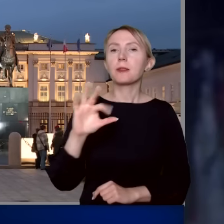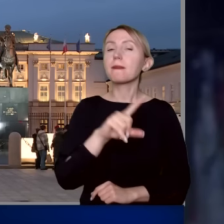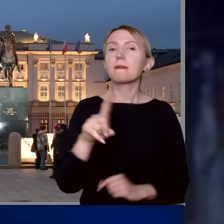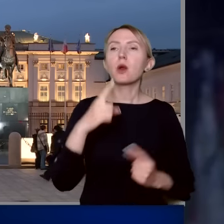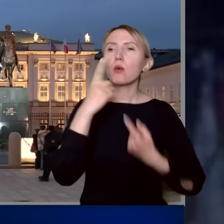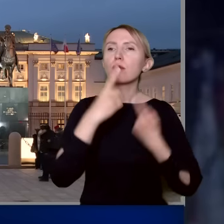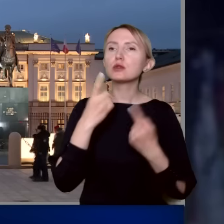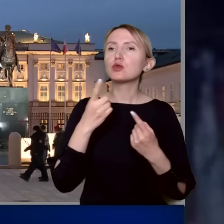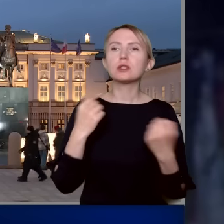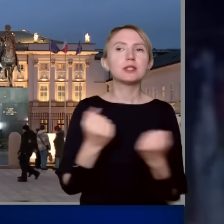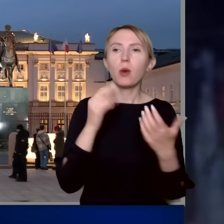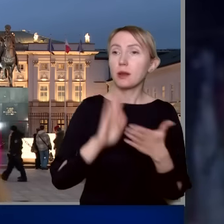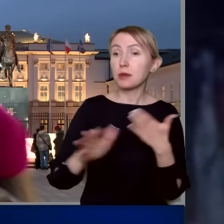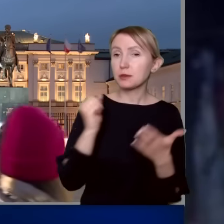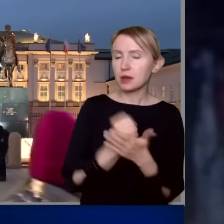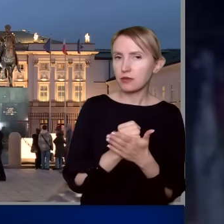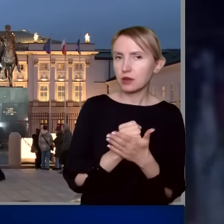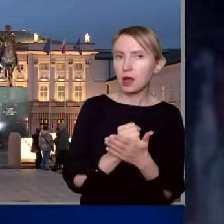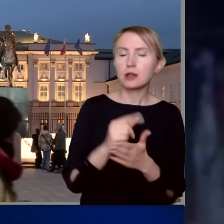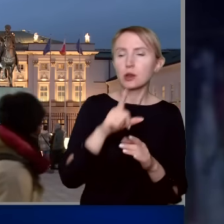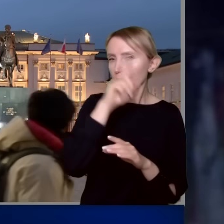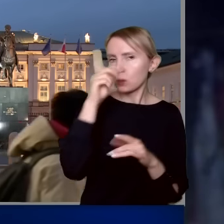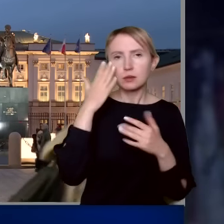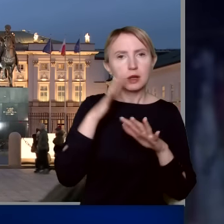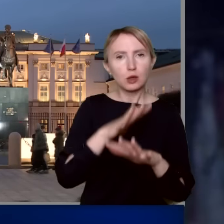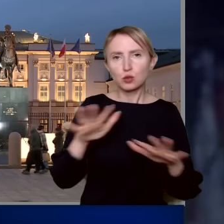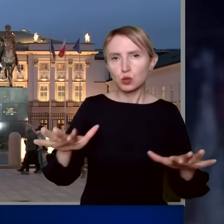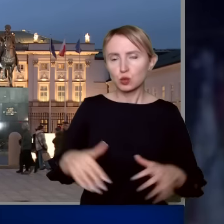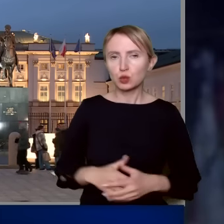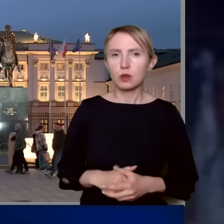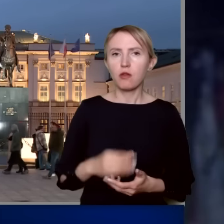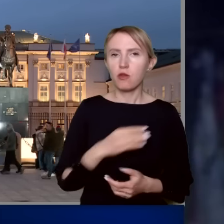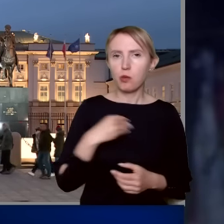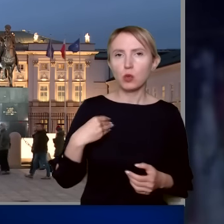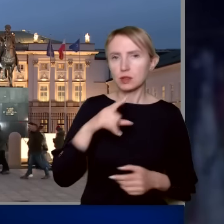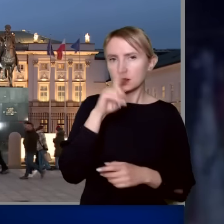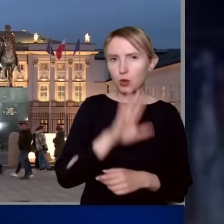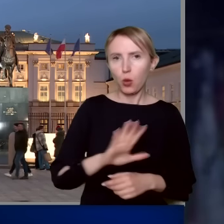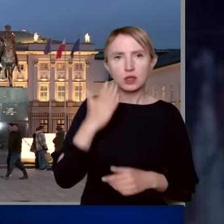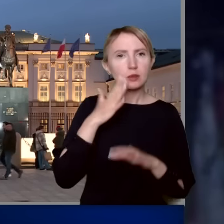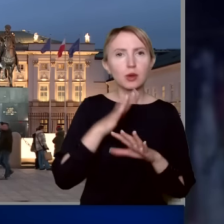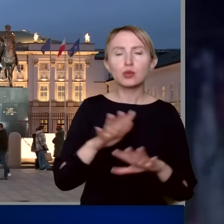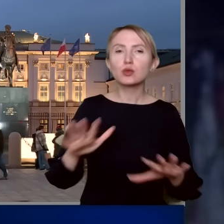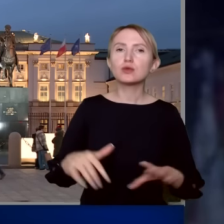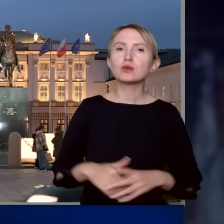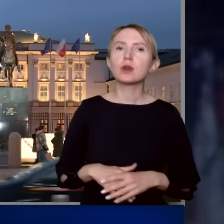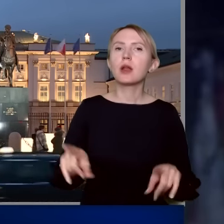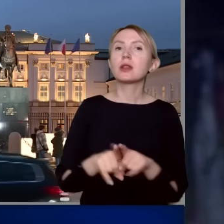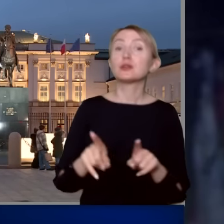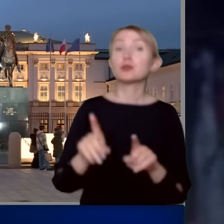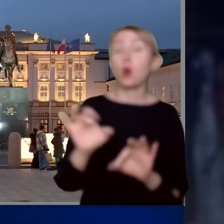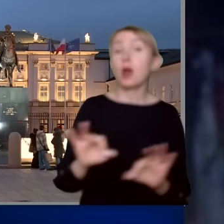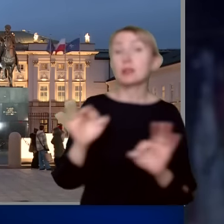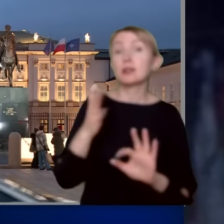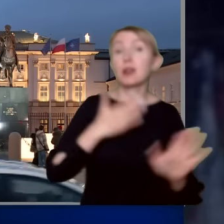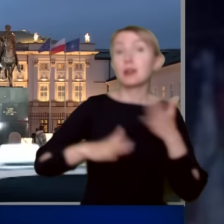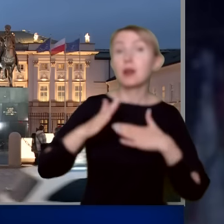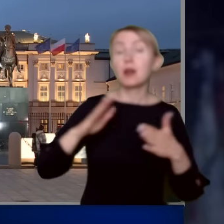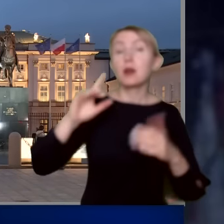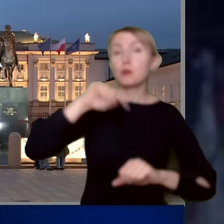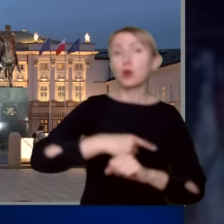działanie bezprawne, a takich ludzi jest bardzo dużo w polskim społeczeństwie. No i przy okazji tej radości w prokuraturze krajowej pojawią